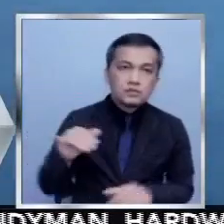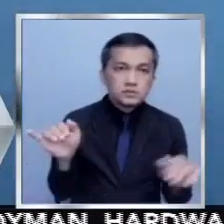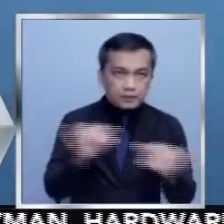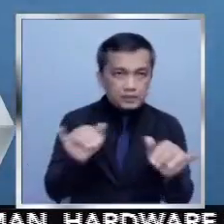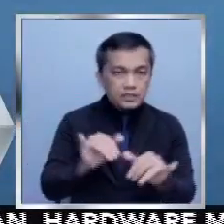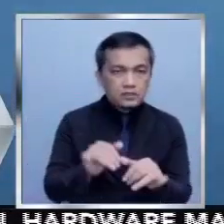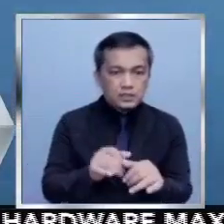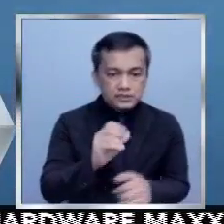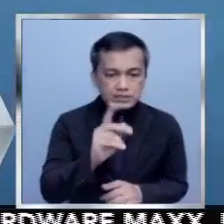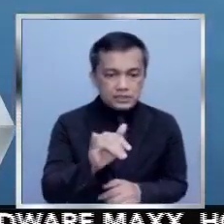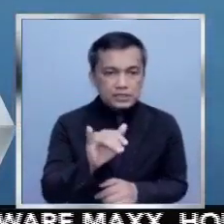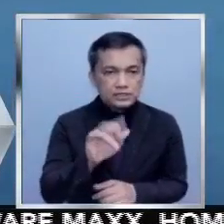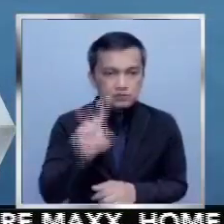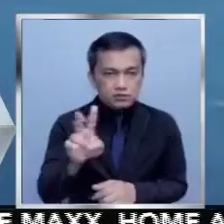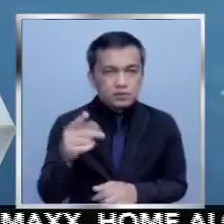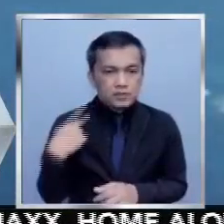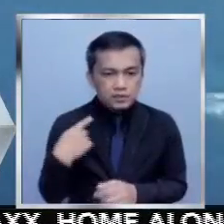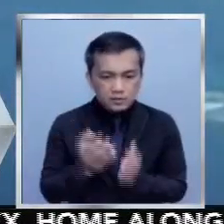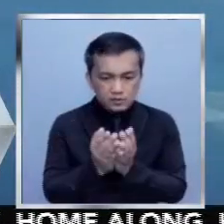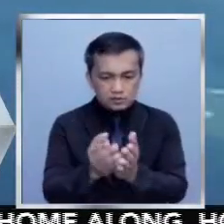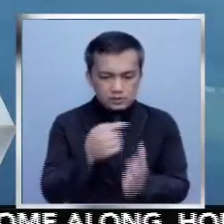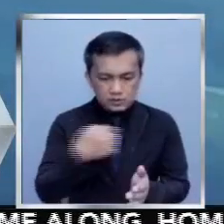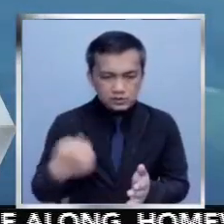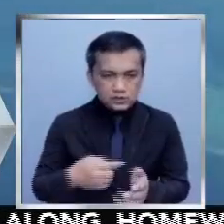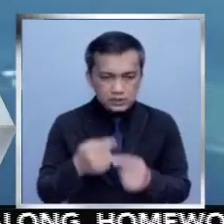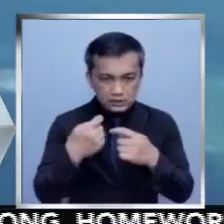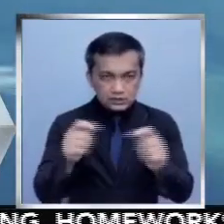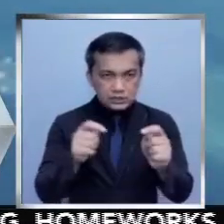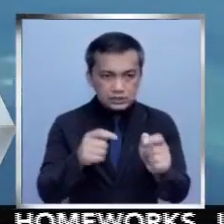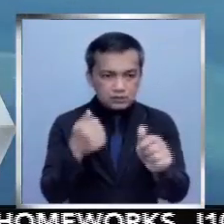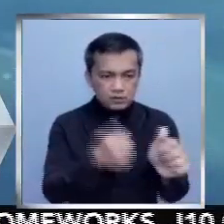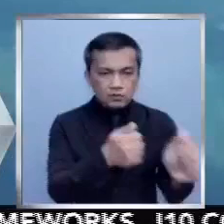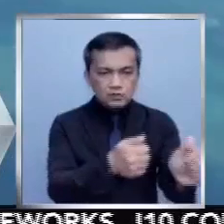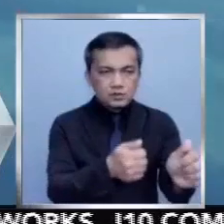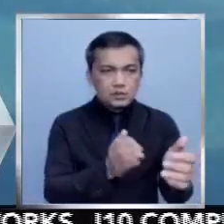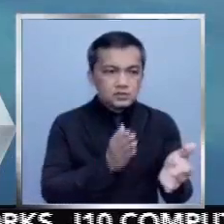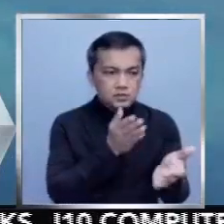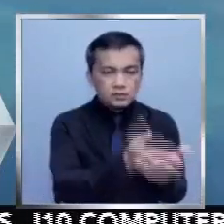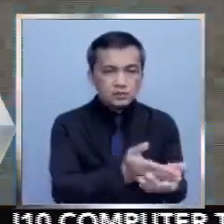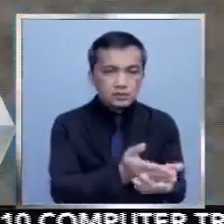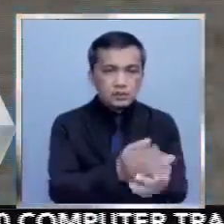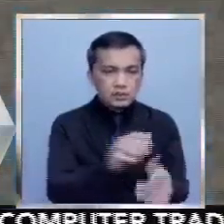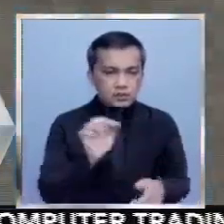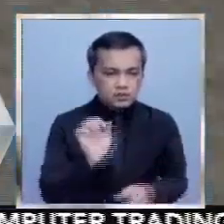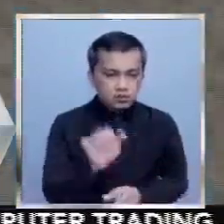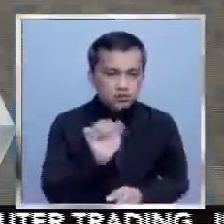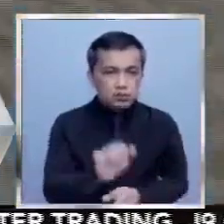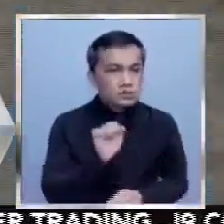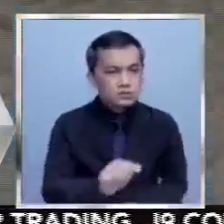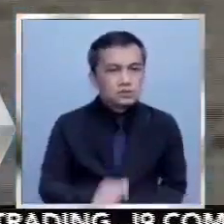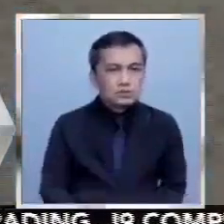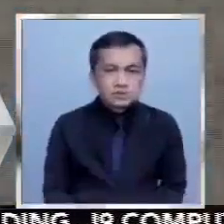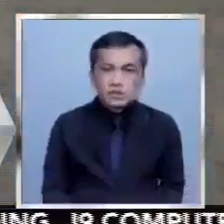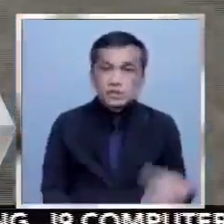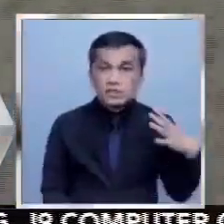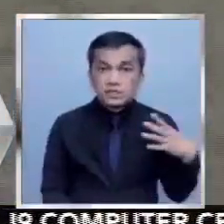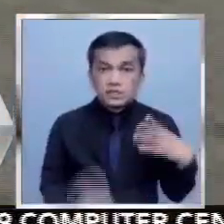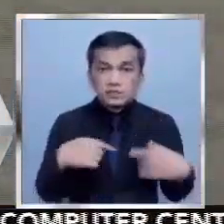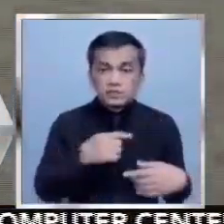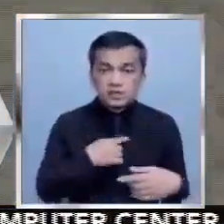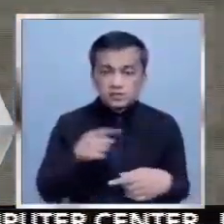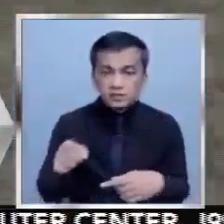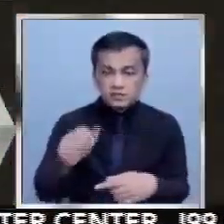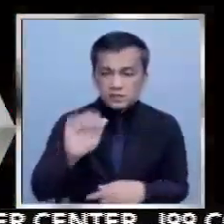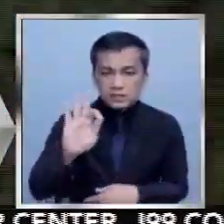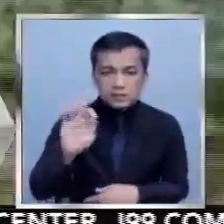may barko ng Chinese Coast Guard na sumubok pang humabol sa mga pumunta roon at bumusina pa. Hinihintay pa namin ang panig ng AFP